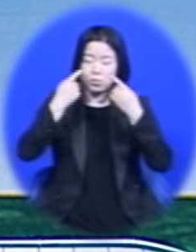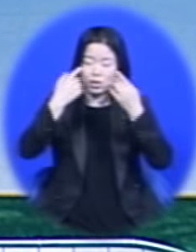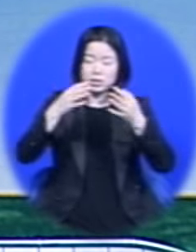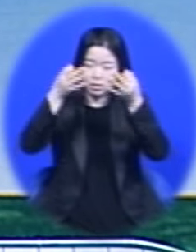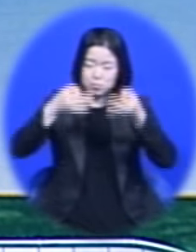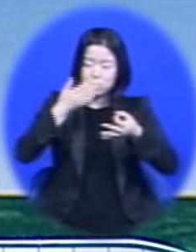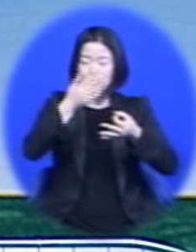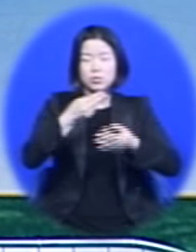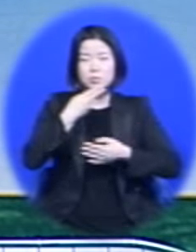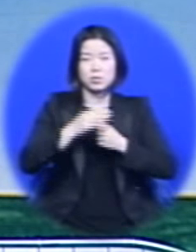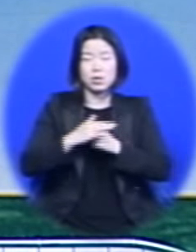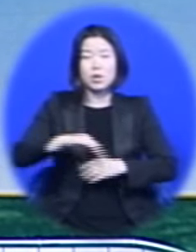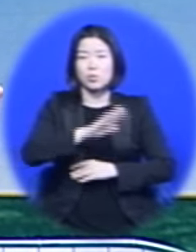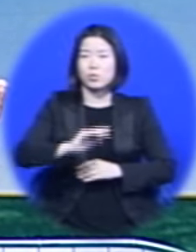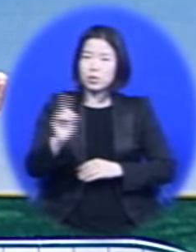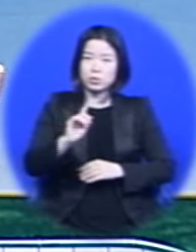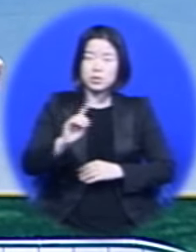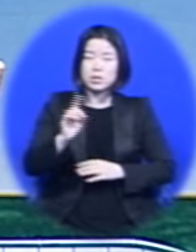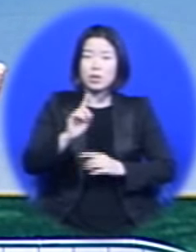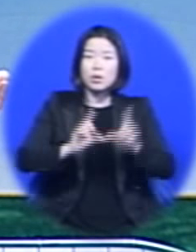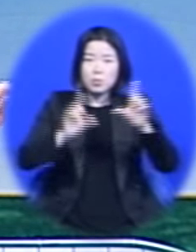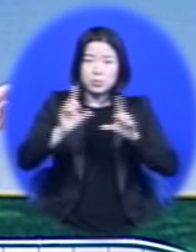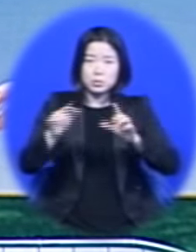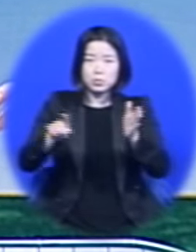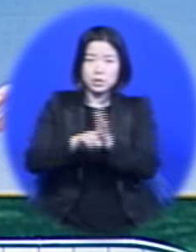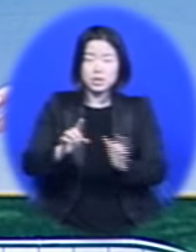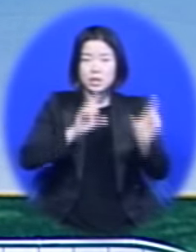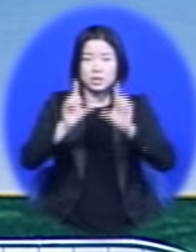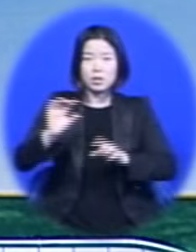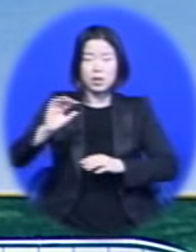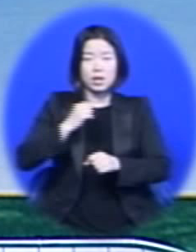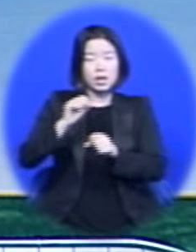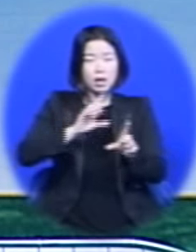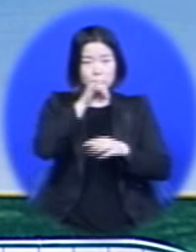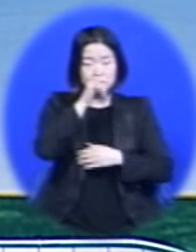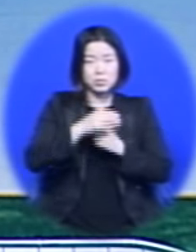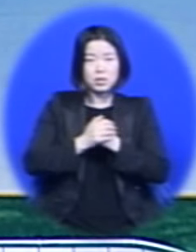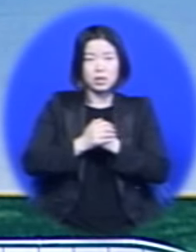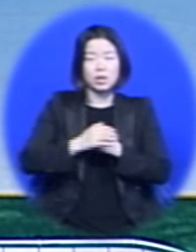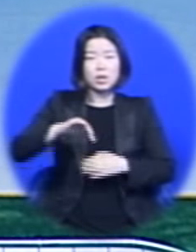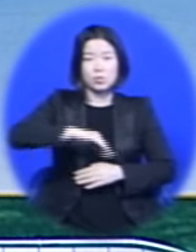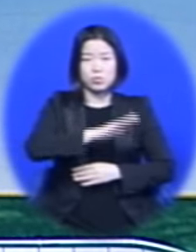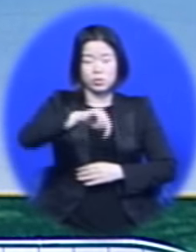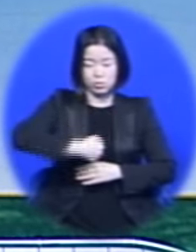못합니다. 우리가 도대체 어떤 모습으로 신앙생활을 하고 있지요? 우리는 우리를 보지